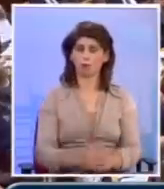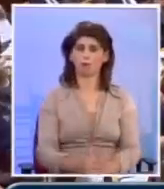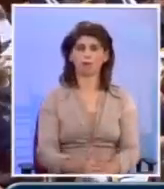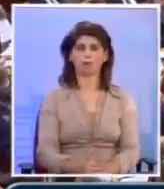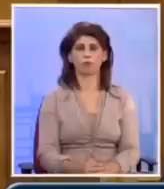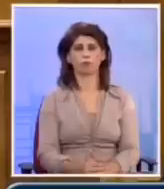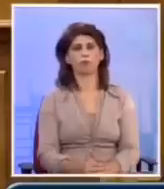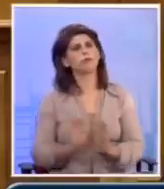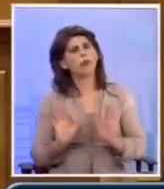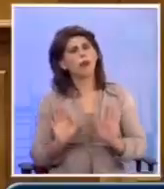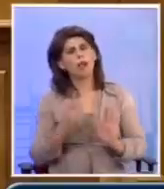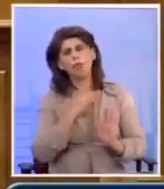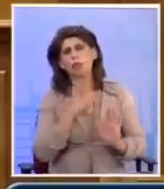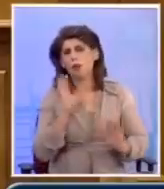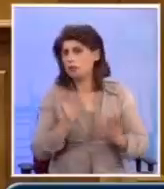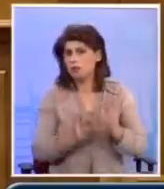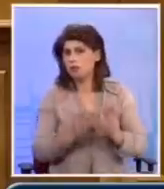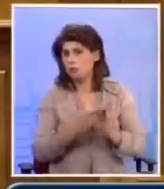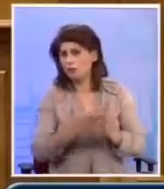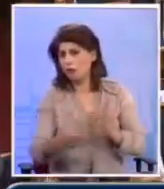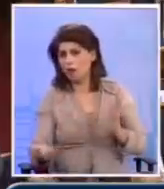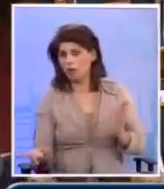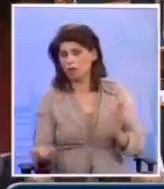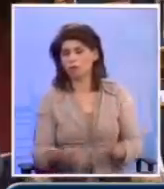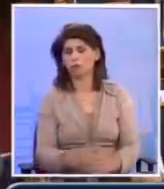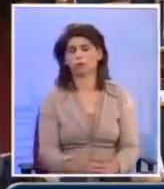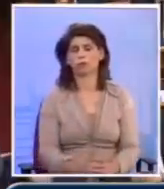Εκτός κι αν δεν χρειάζεται να τα συζητήσουμε αυτά.